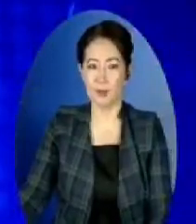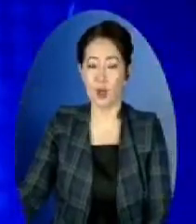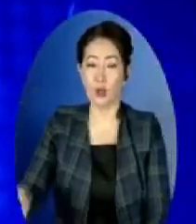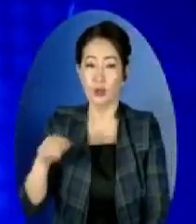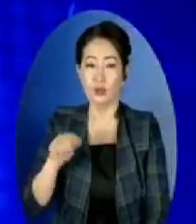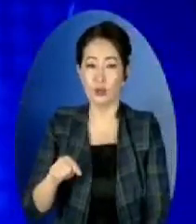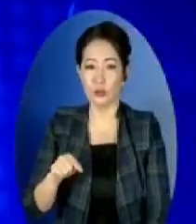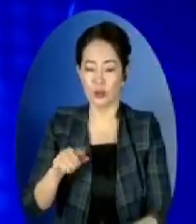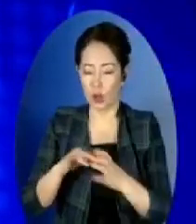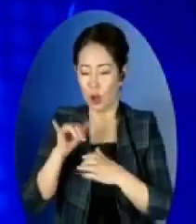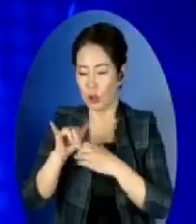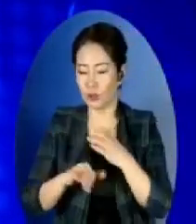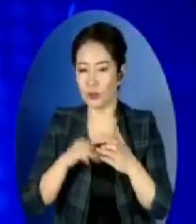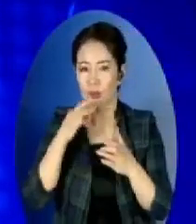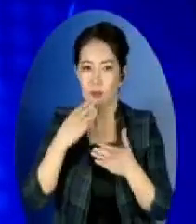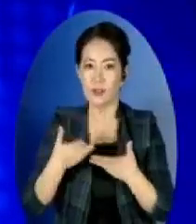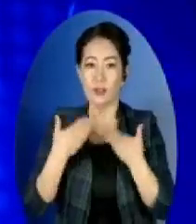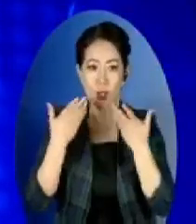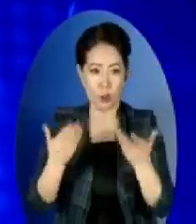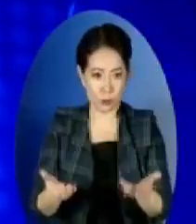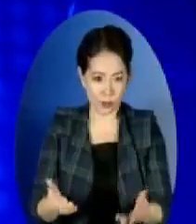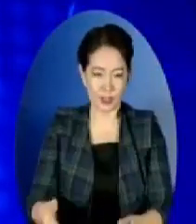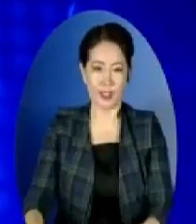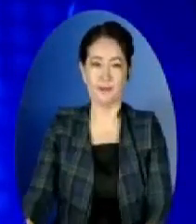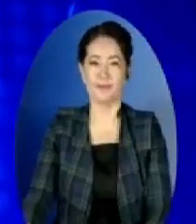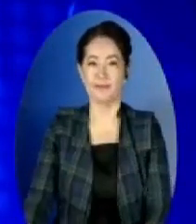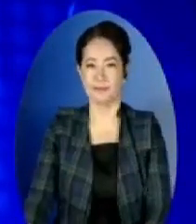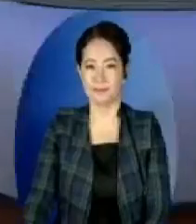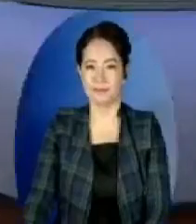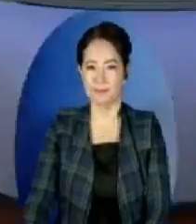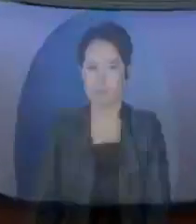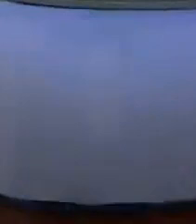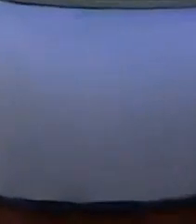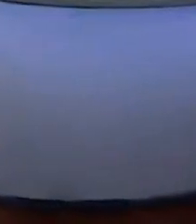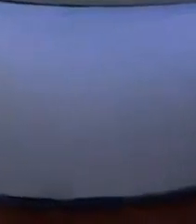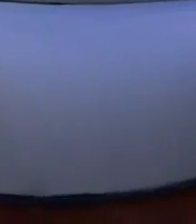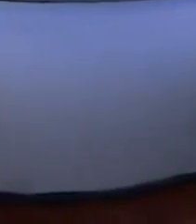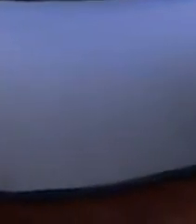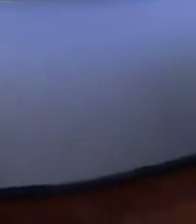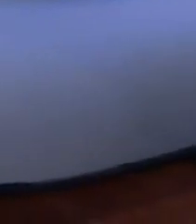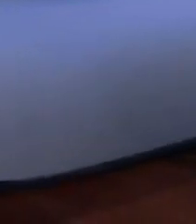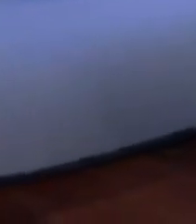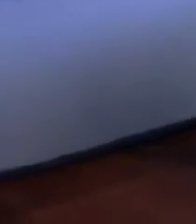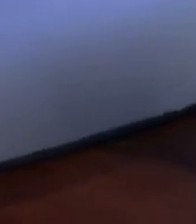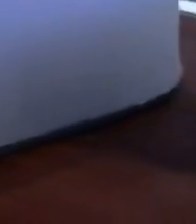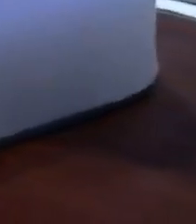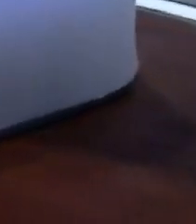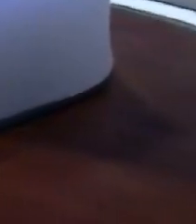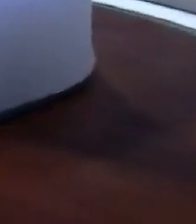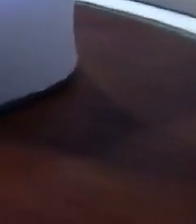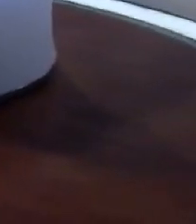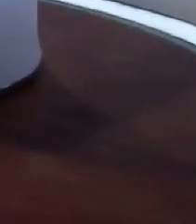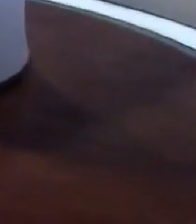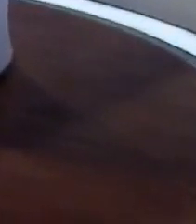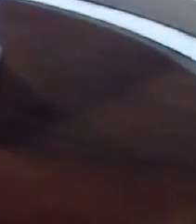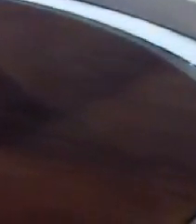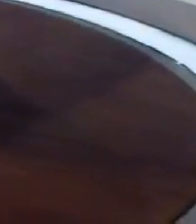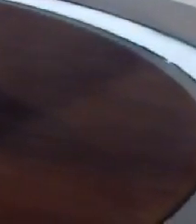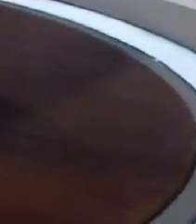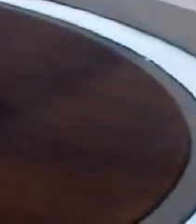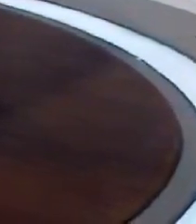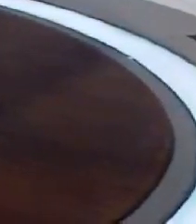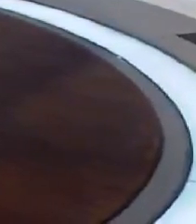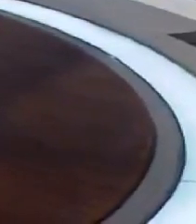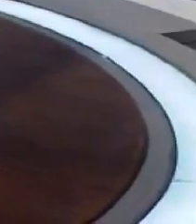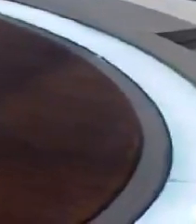Өдөгчдөө би та бүхэн өнөөдөр олон улсын хүрээнд өрнсөн онцлох мэдээллүүдээс танилцууллаа. Баярлалаа. Эрхэм үзэгчдээ үргэлжлүүлэн та бүхэнд спортын мэдээллийг хүргэхээр